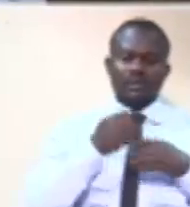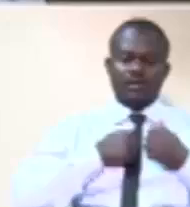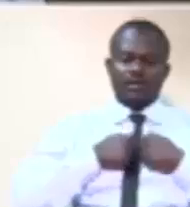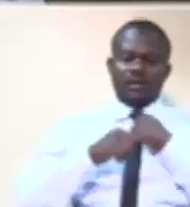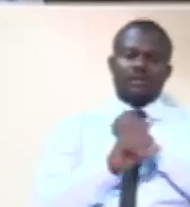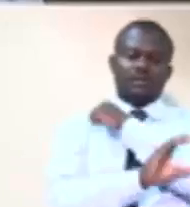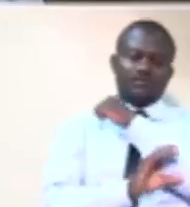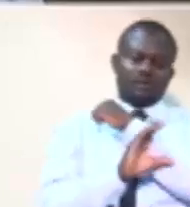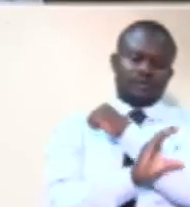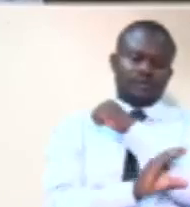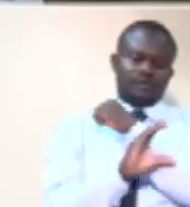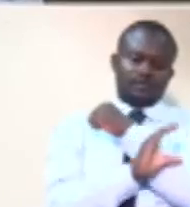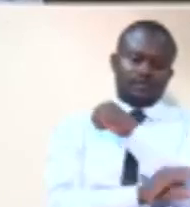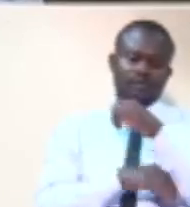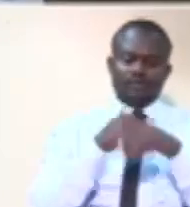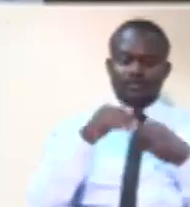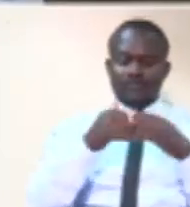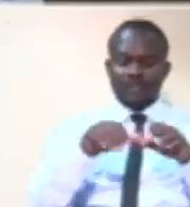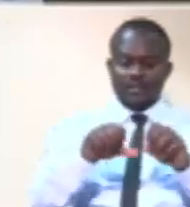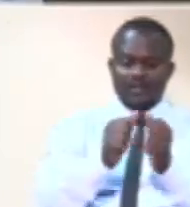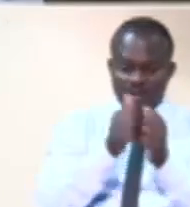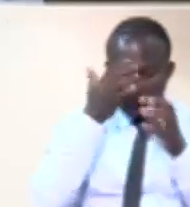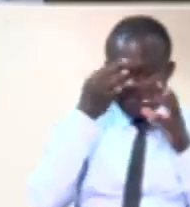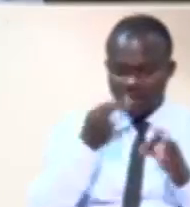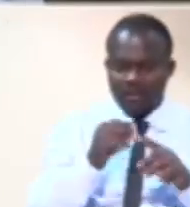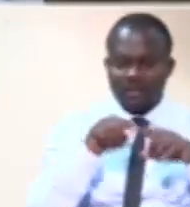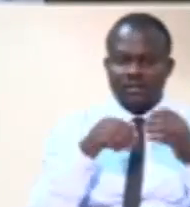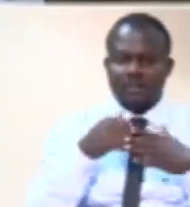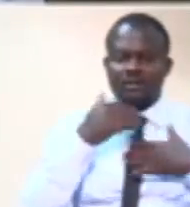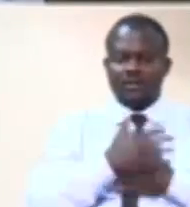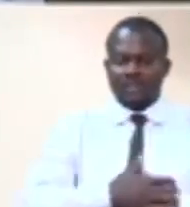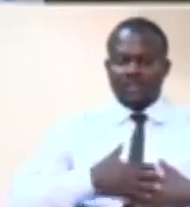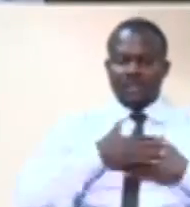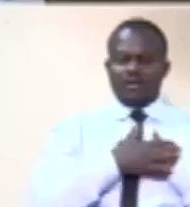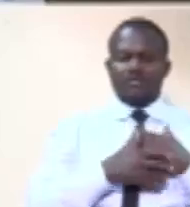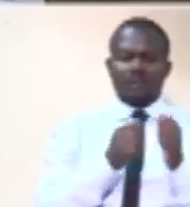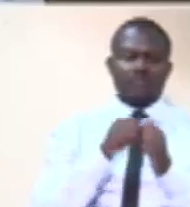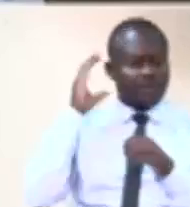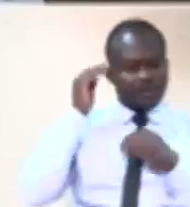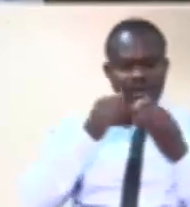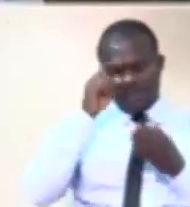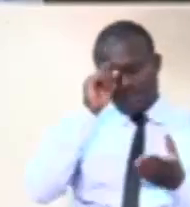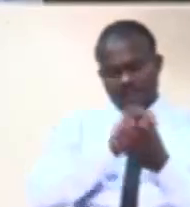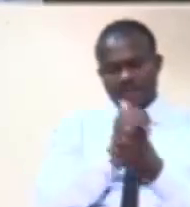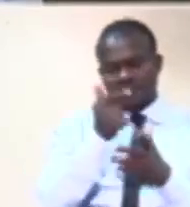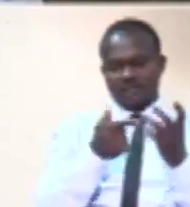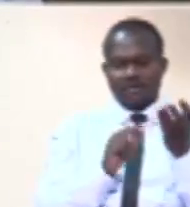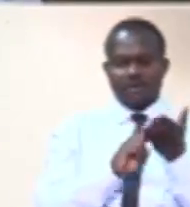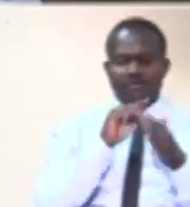igihugu gifate ingamba gishingiye kuri siyanse n'amakuru yizewe. Izi nkingo dukoresha ni